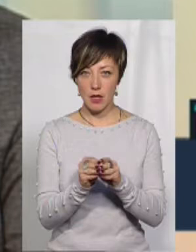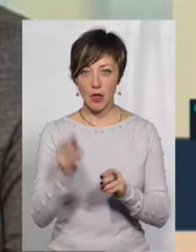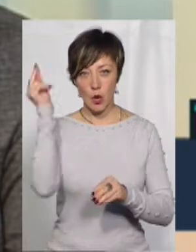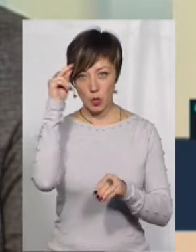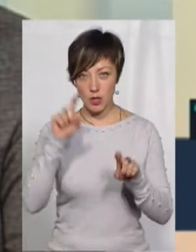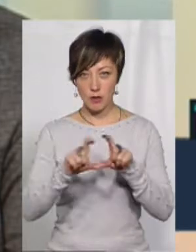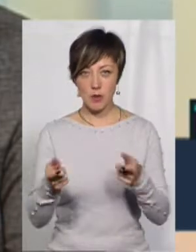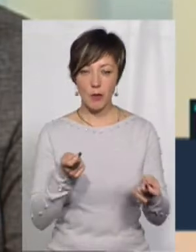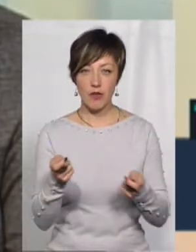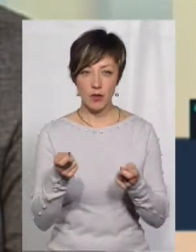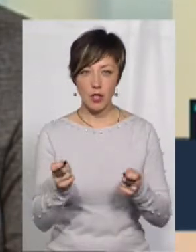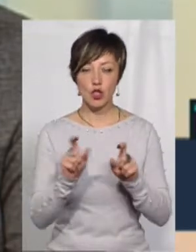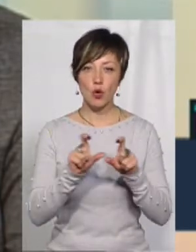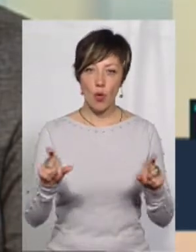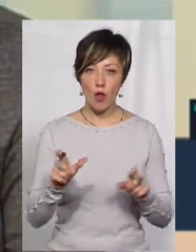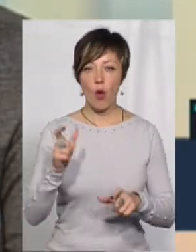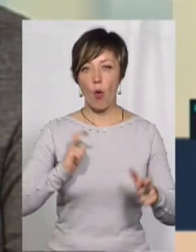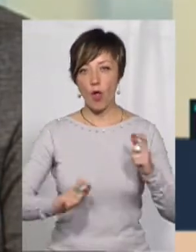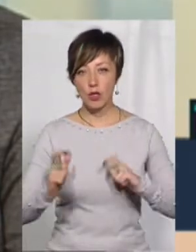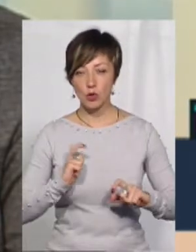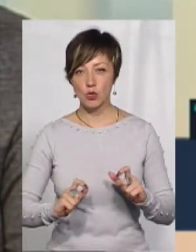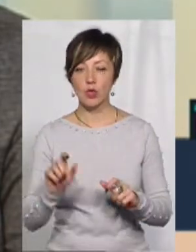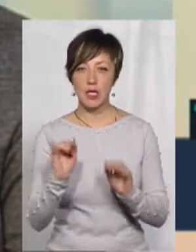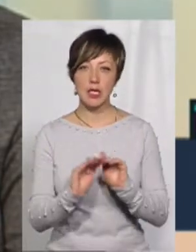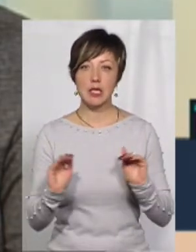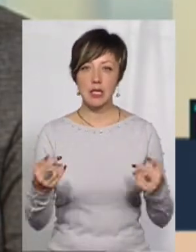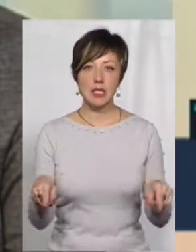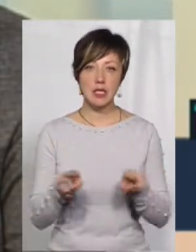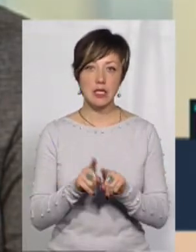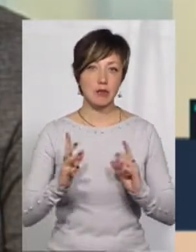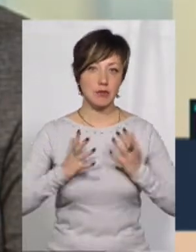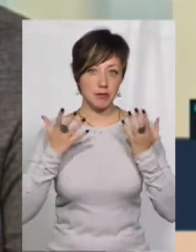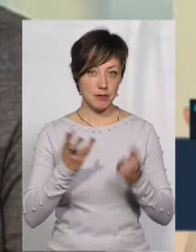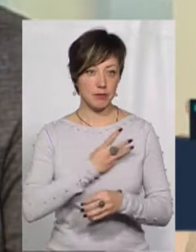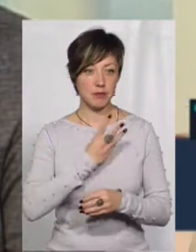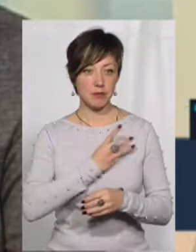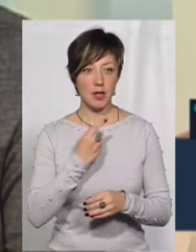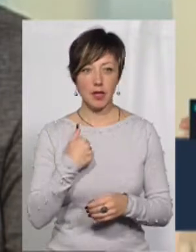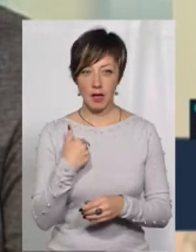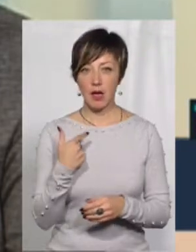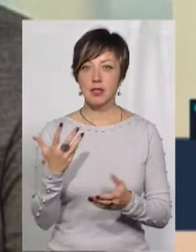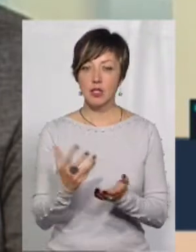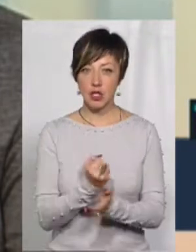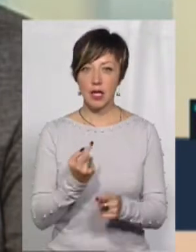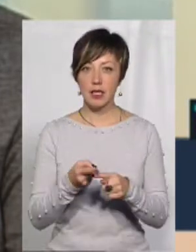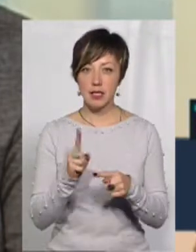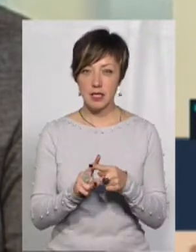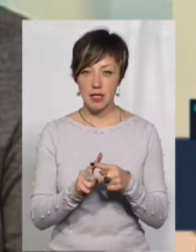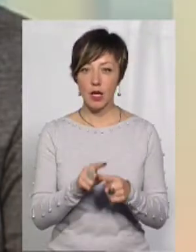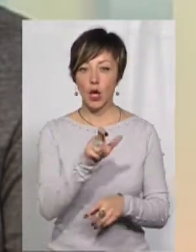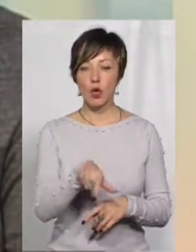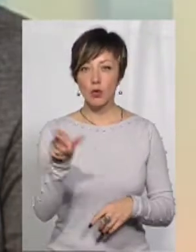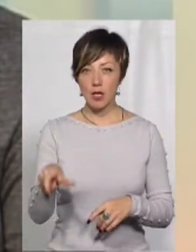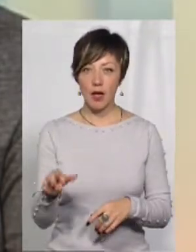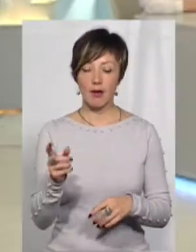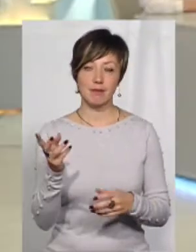учнівським самоврядуванням, і школи, і коледжу. І діти настільки загорілися, от я, власне, знайшла тих людей,